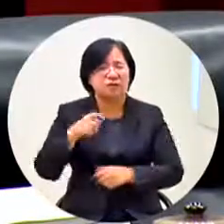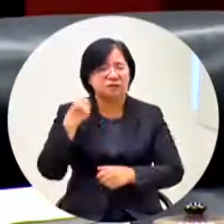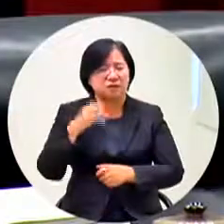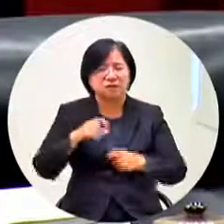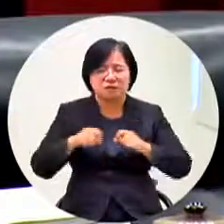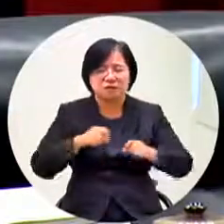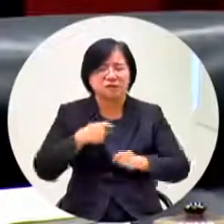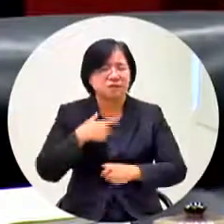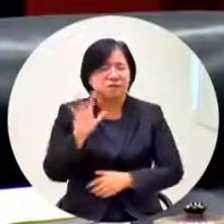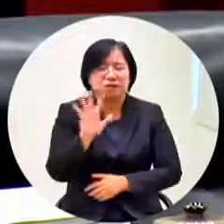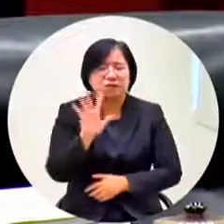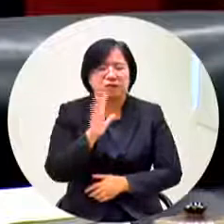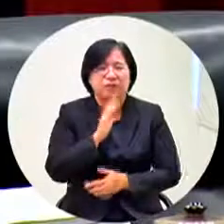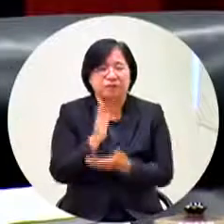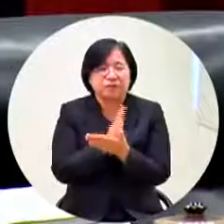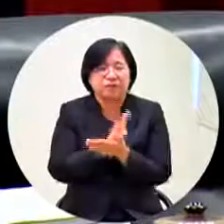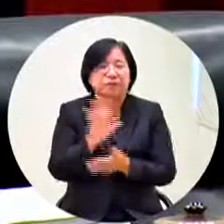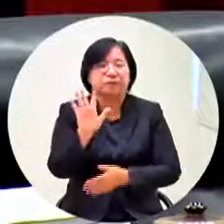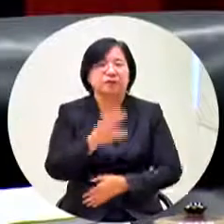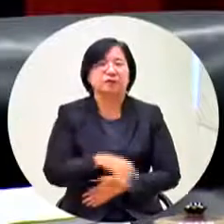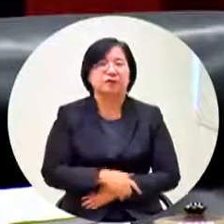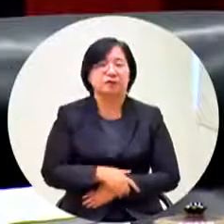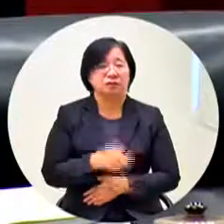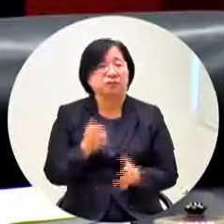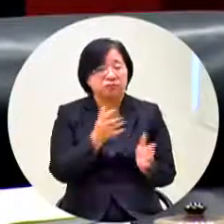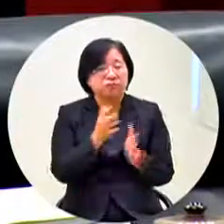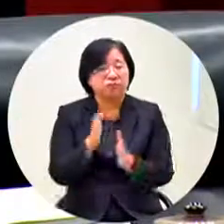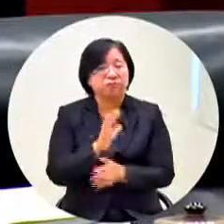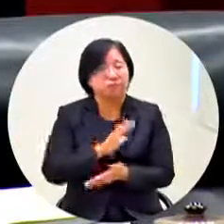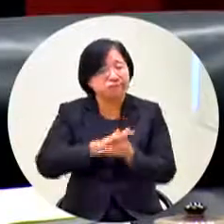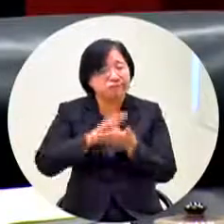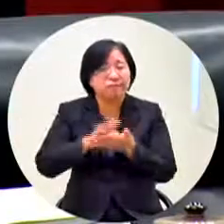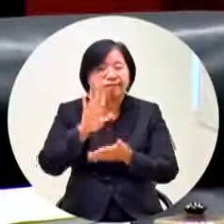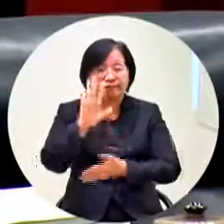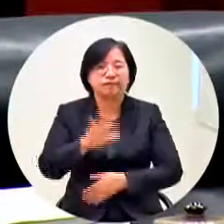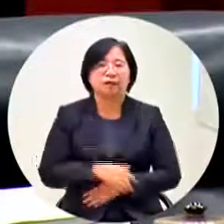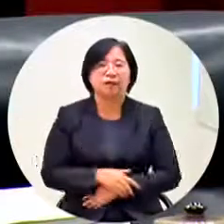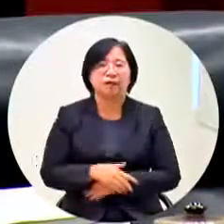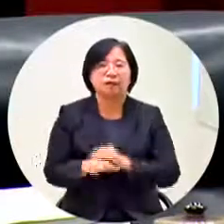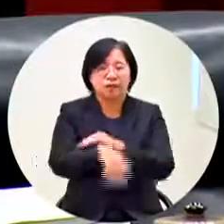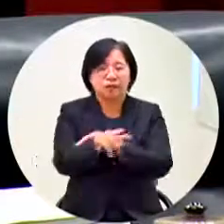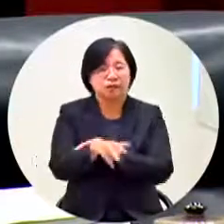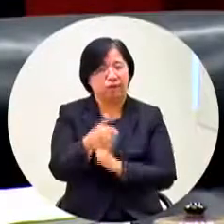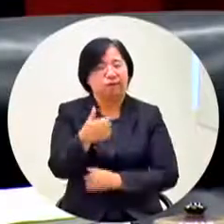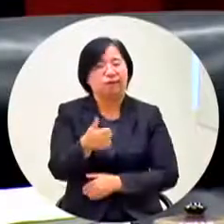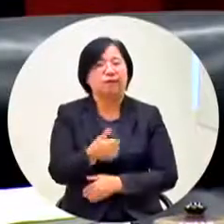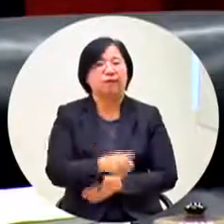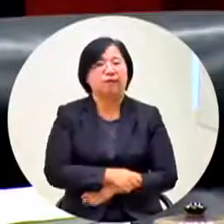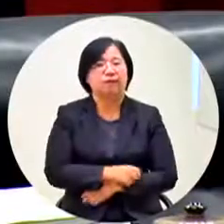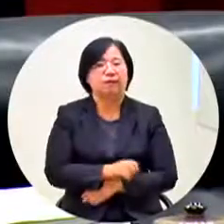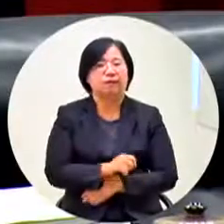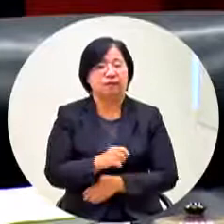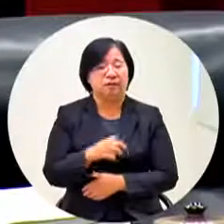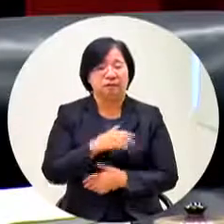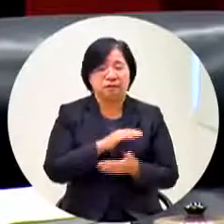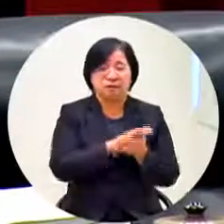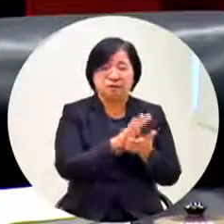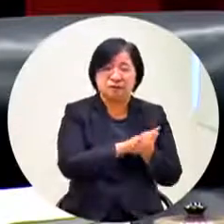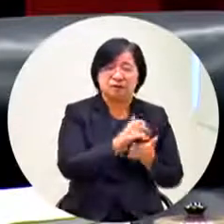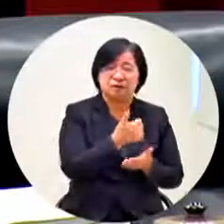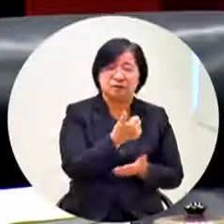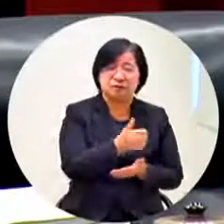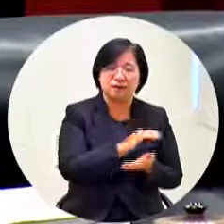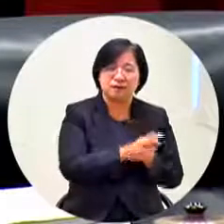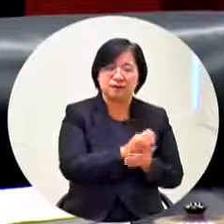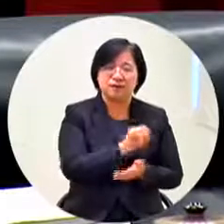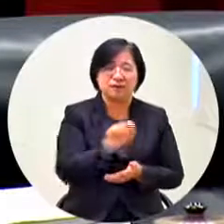的啦。不过确实也把这里整理得蛮干净，也总比荒置在那里好啦。这个是在建业的部分，他们做的